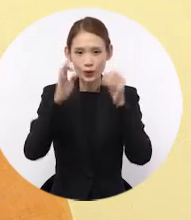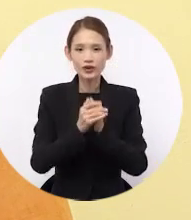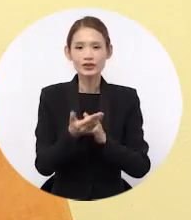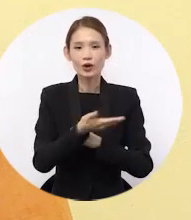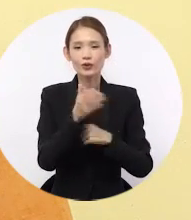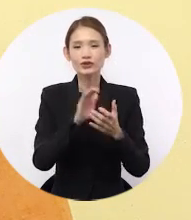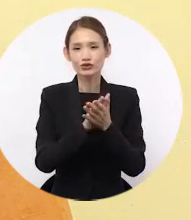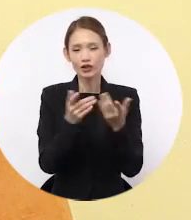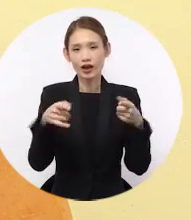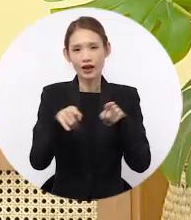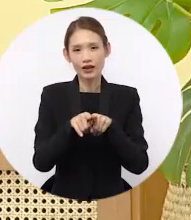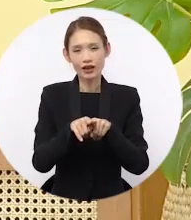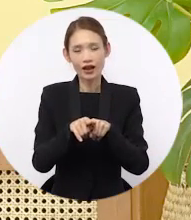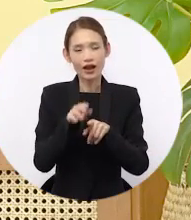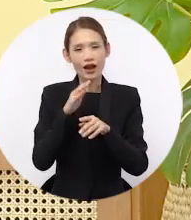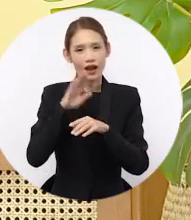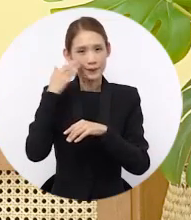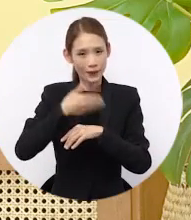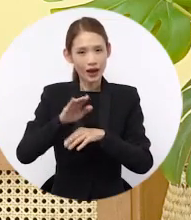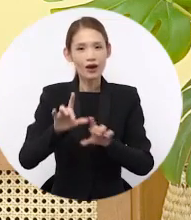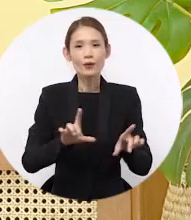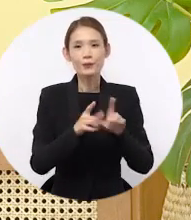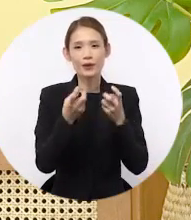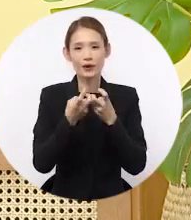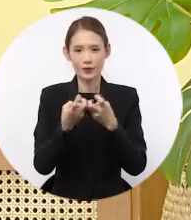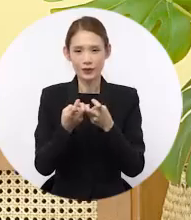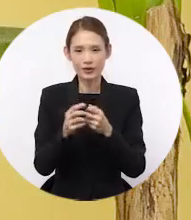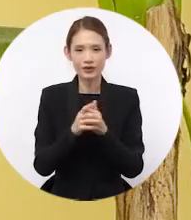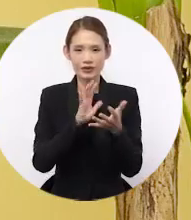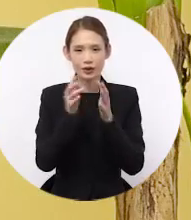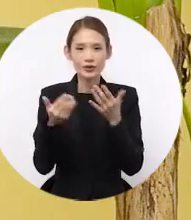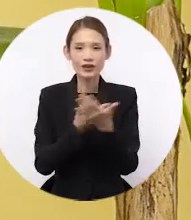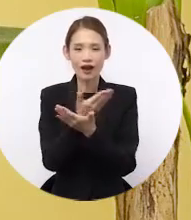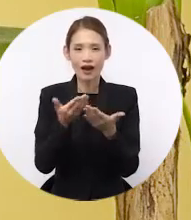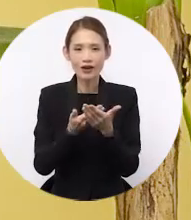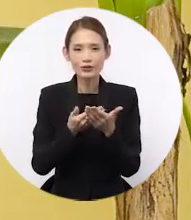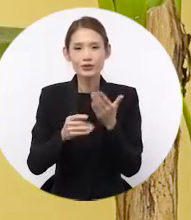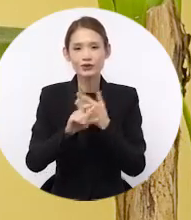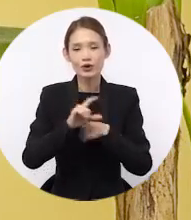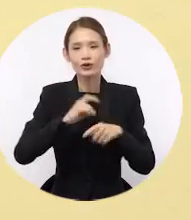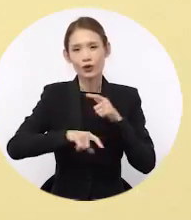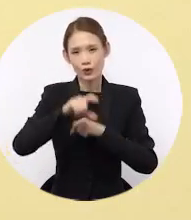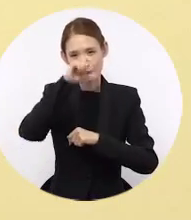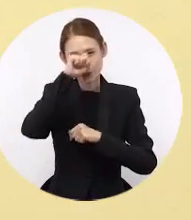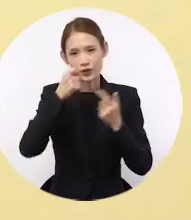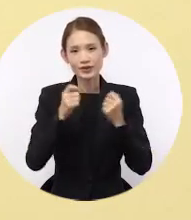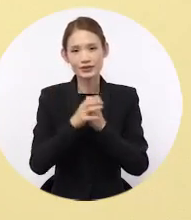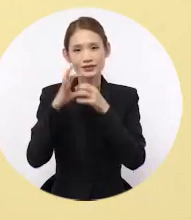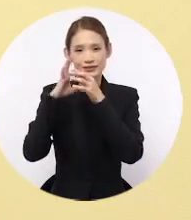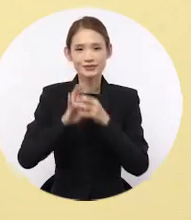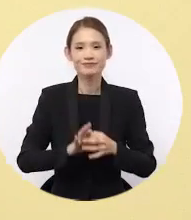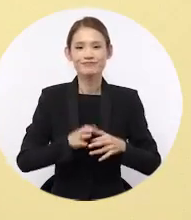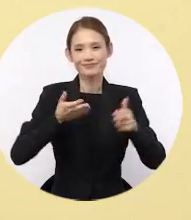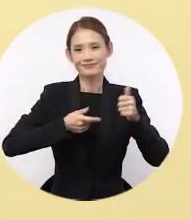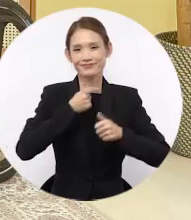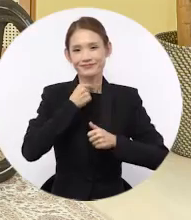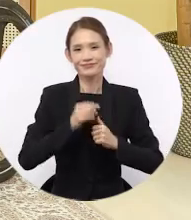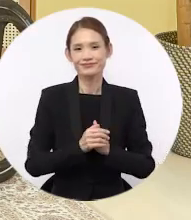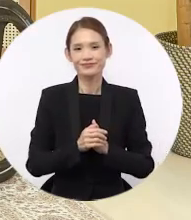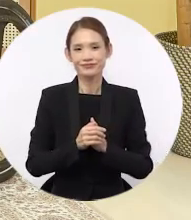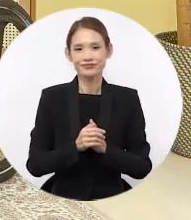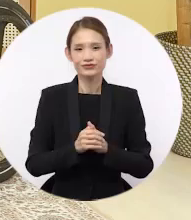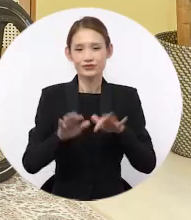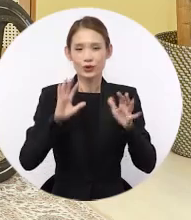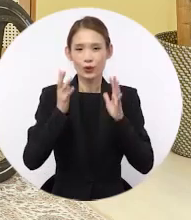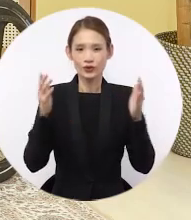친구들과 어떻게 하는 것이 좋을 것 같은지 서로의 생각을 나눠봐 주시면 저희가 너무 보람될 것 같아요. 그렇게 이어지길 부디 바라겠습니다. 네,